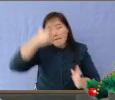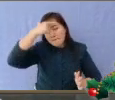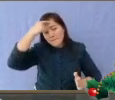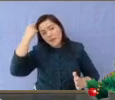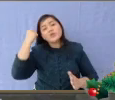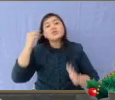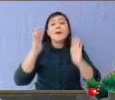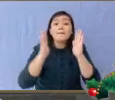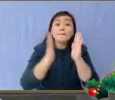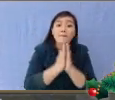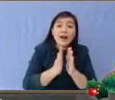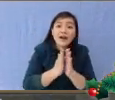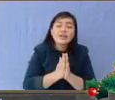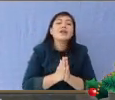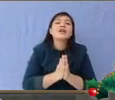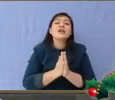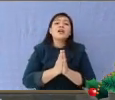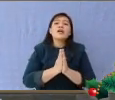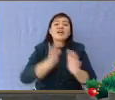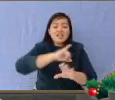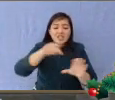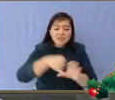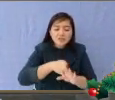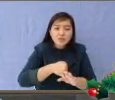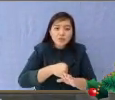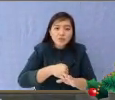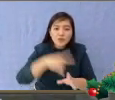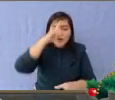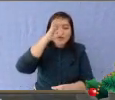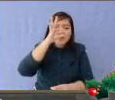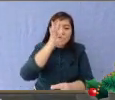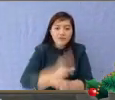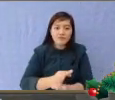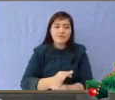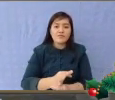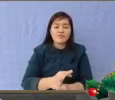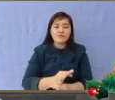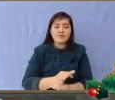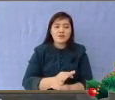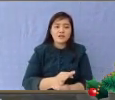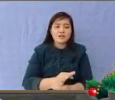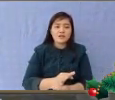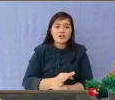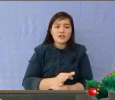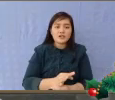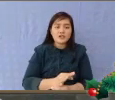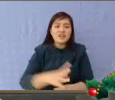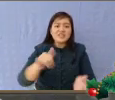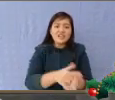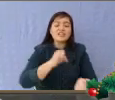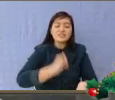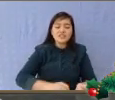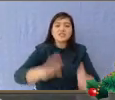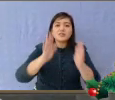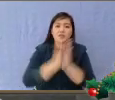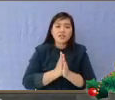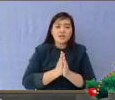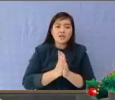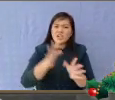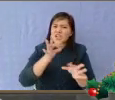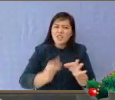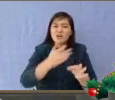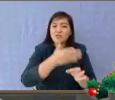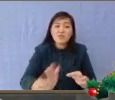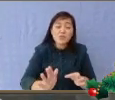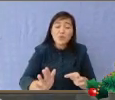Yan po ang panalangin. May kasamang pananampalataya. Ay, ba't nakipag-usap ka pa? Hindi ka rin pala maniniwala. Ay, para